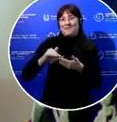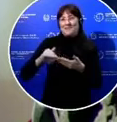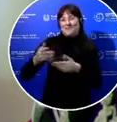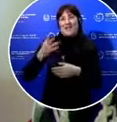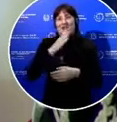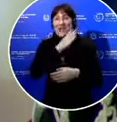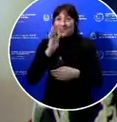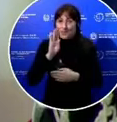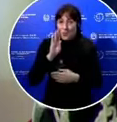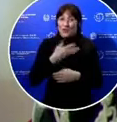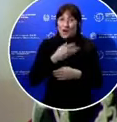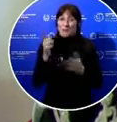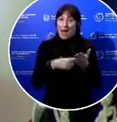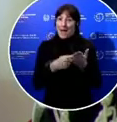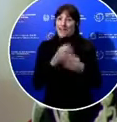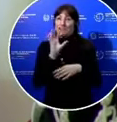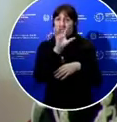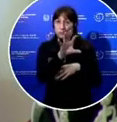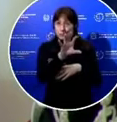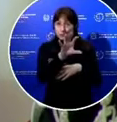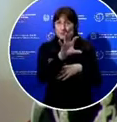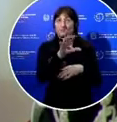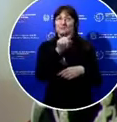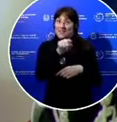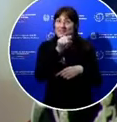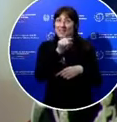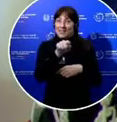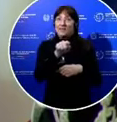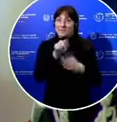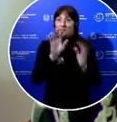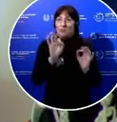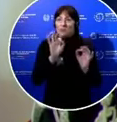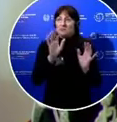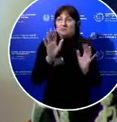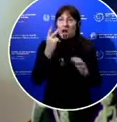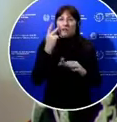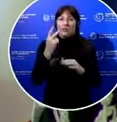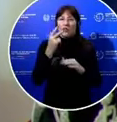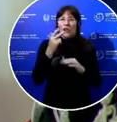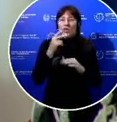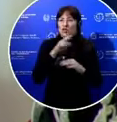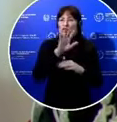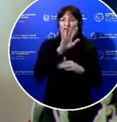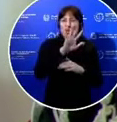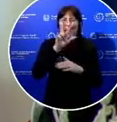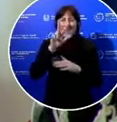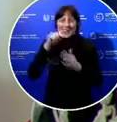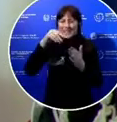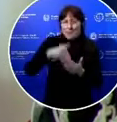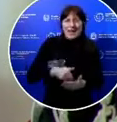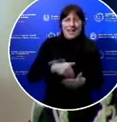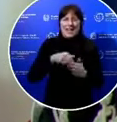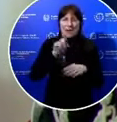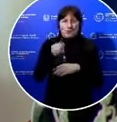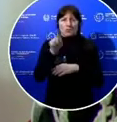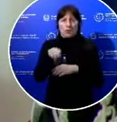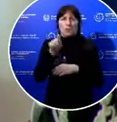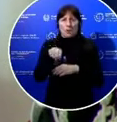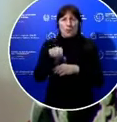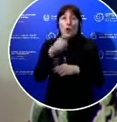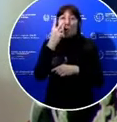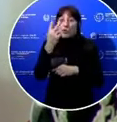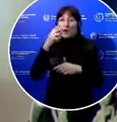Facebook che abbiamo appositamente creato, sono state registrate più di 53.000 interazioni e circa oltre